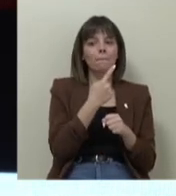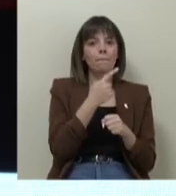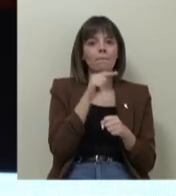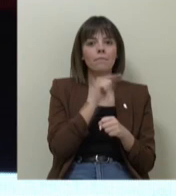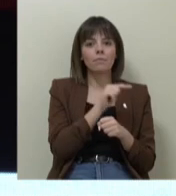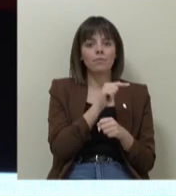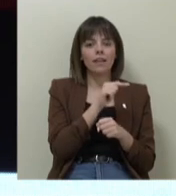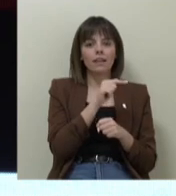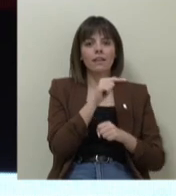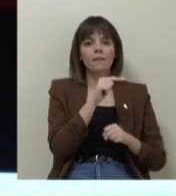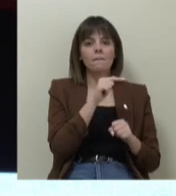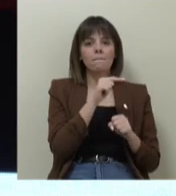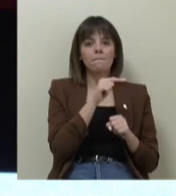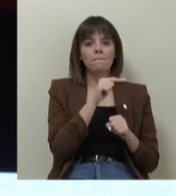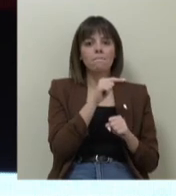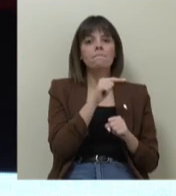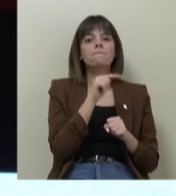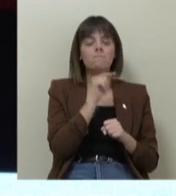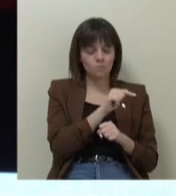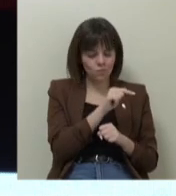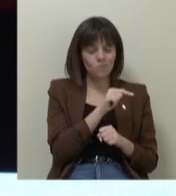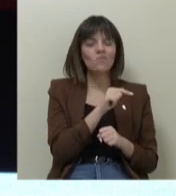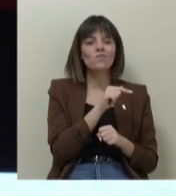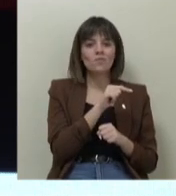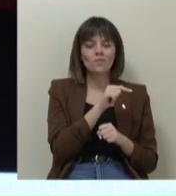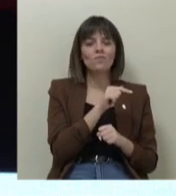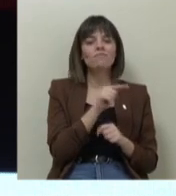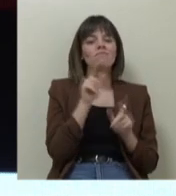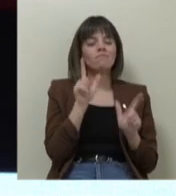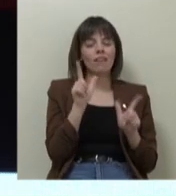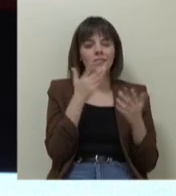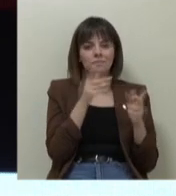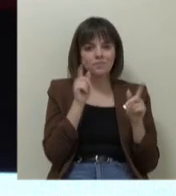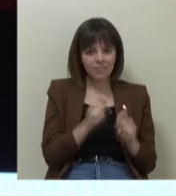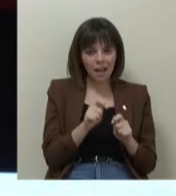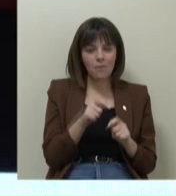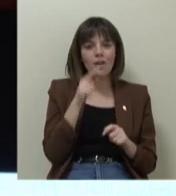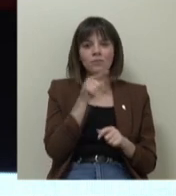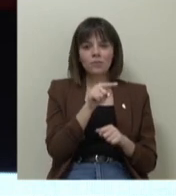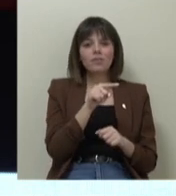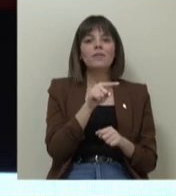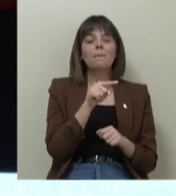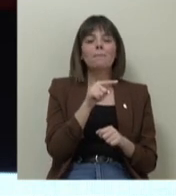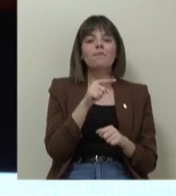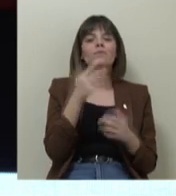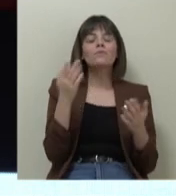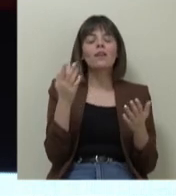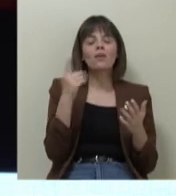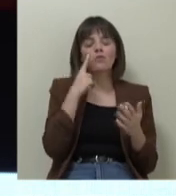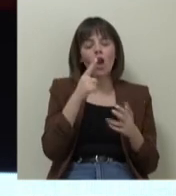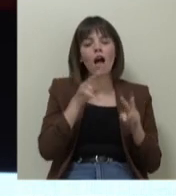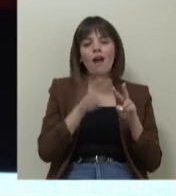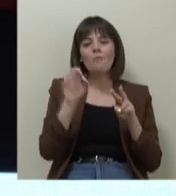ülkelerde önce bir geri kazanım yapılır, geri kazanım. Bu molozlardan milyonlarca dolar